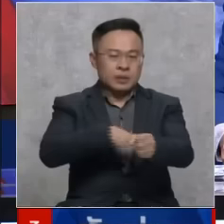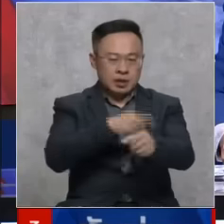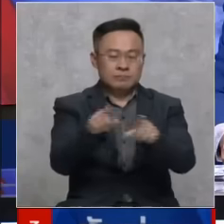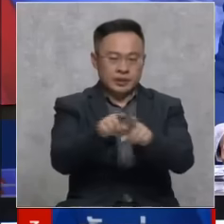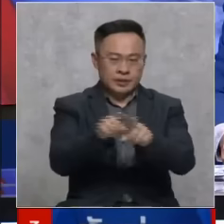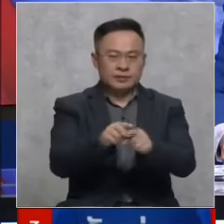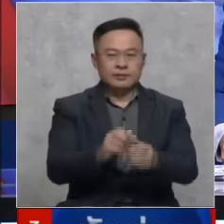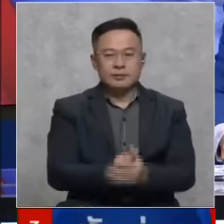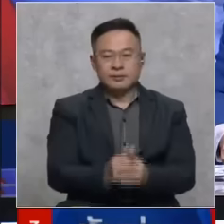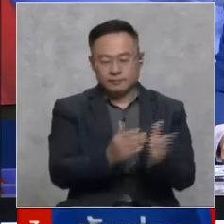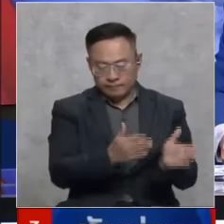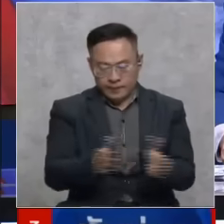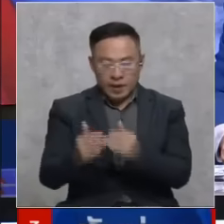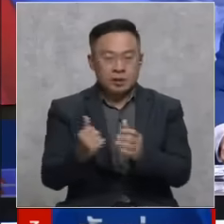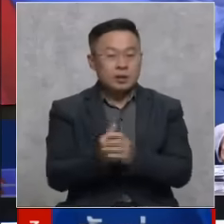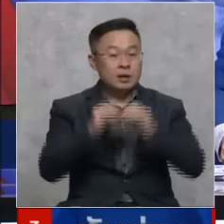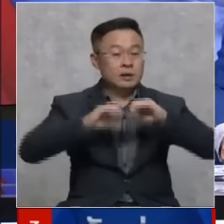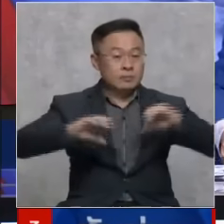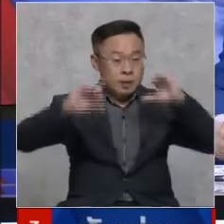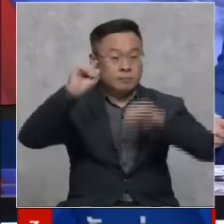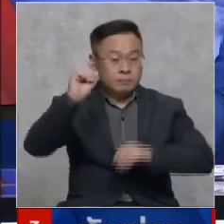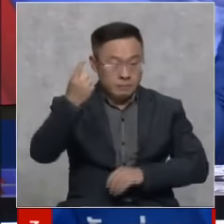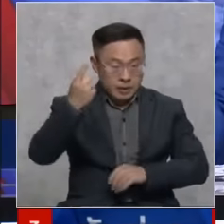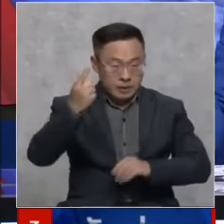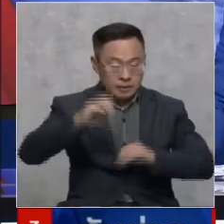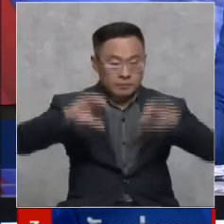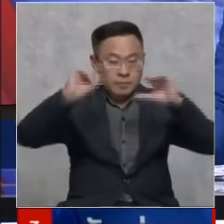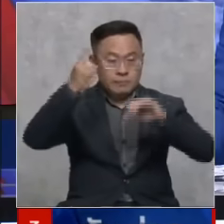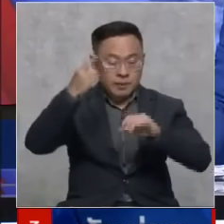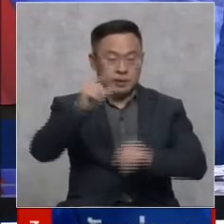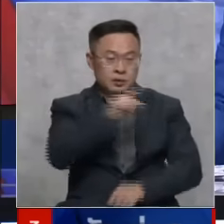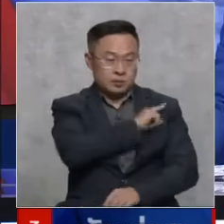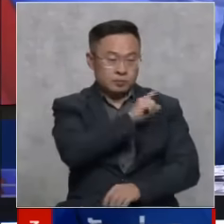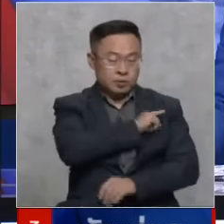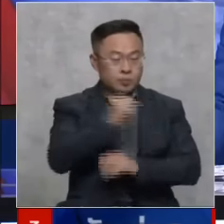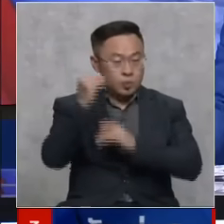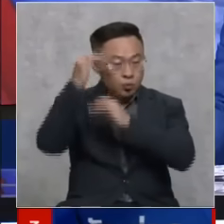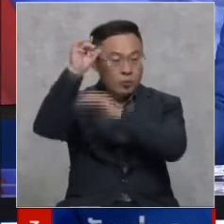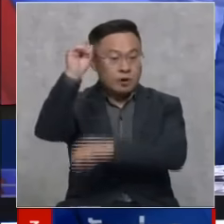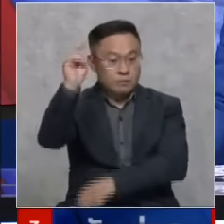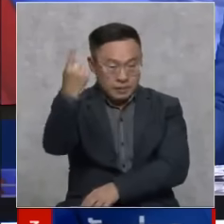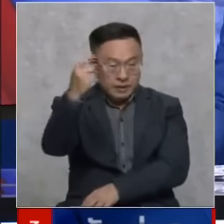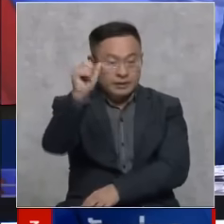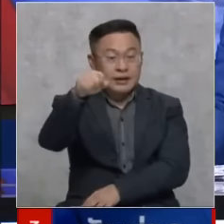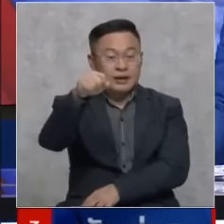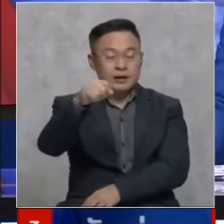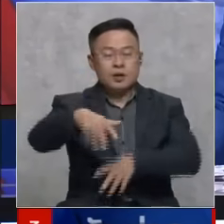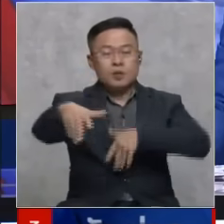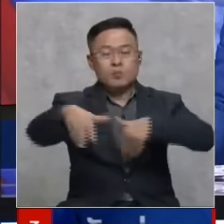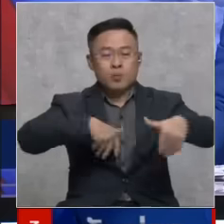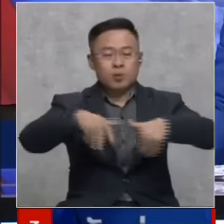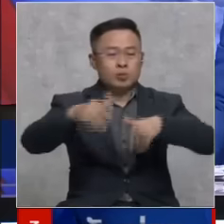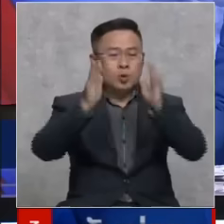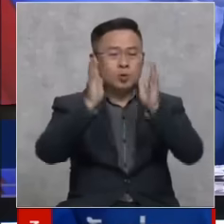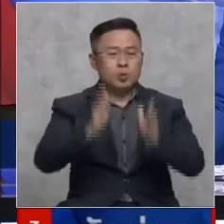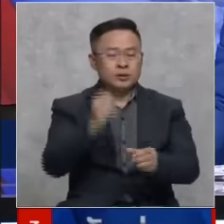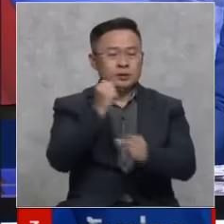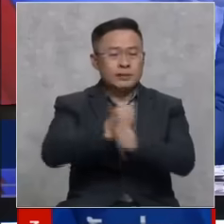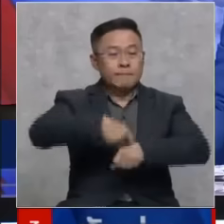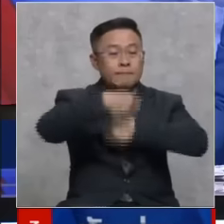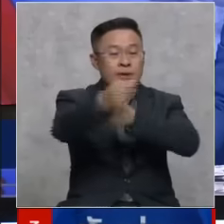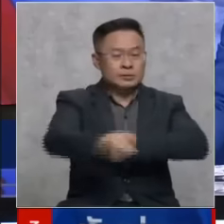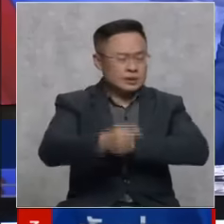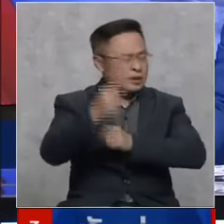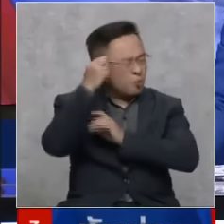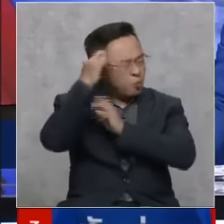ทีนี้คุณผู้ชมคะเรามีรัฐบาลใหม่ดังนั้นรัฐบาลชุดใหม่ก็เป็นความหวังของทุกภาคส่วนโดยเฉพาะบรรดาพี่น้องเกษตรกรนะค